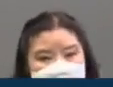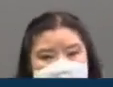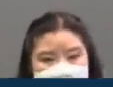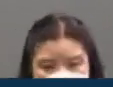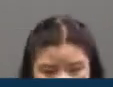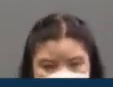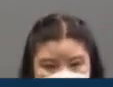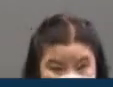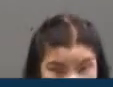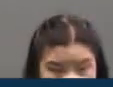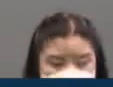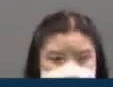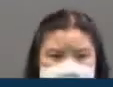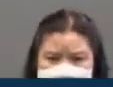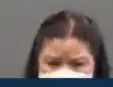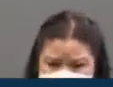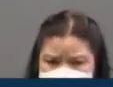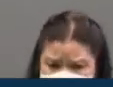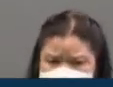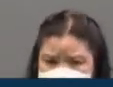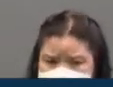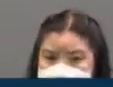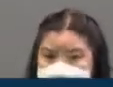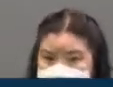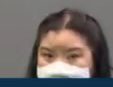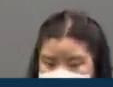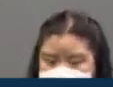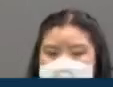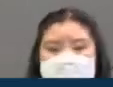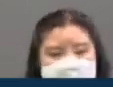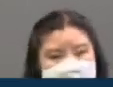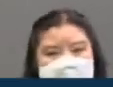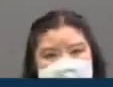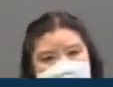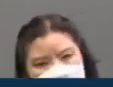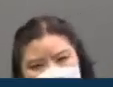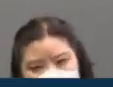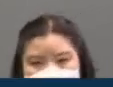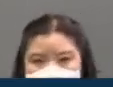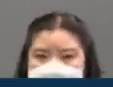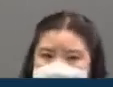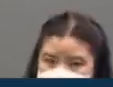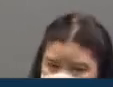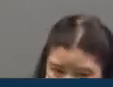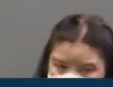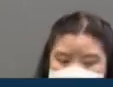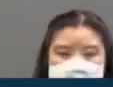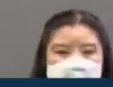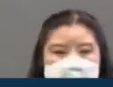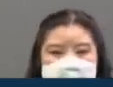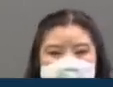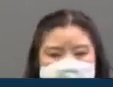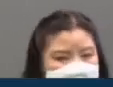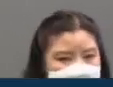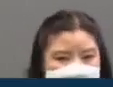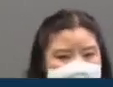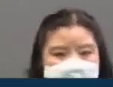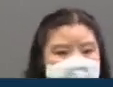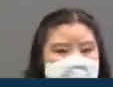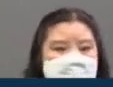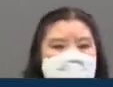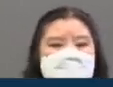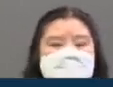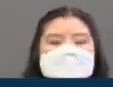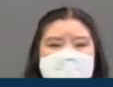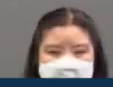บาดเจ็บสาหัสรายละ 5,000 บาทและบาดเจ็บเล็กน้อยรายละ 3,000 บาท ส่วนการเรียนการสอนก็คงจะต้องมีการเรียนการสอน